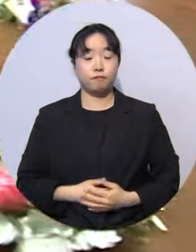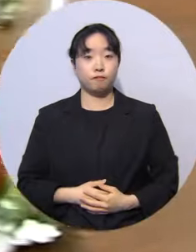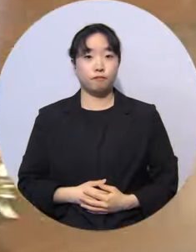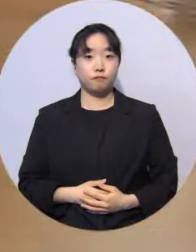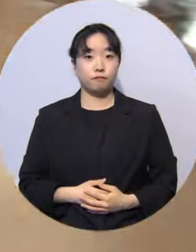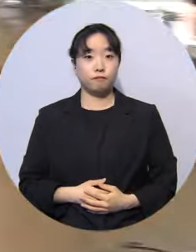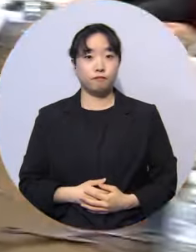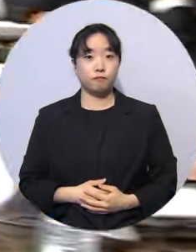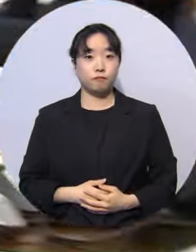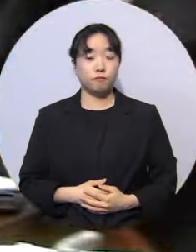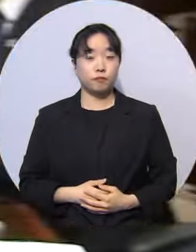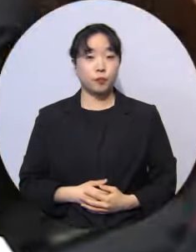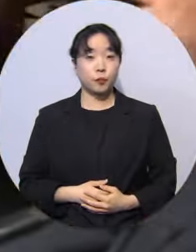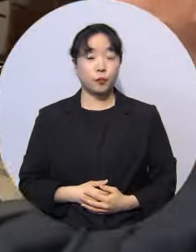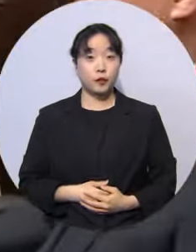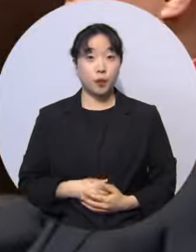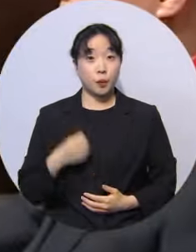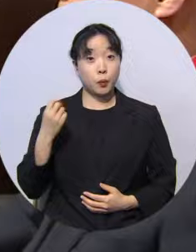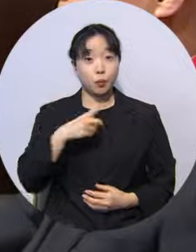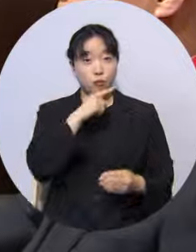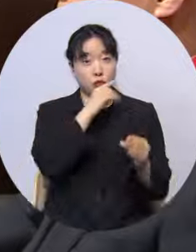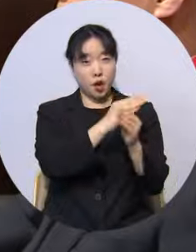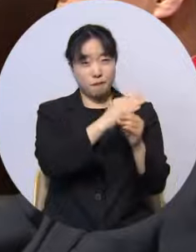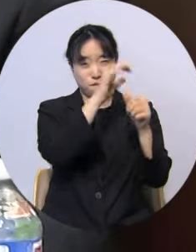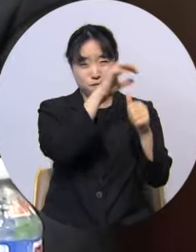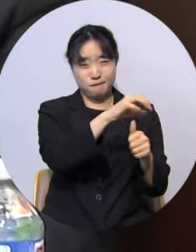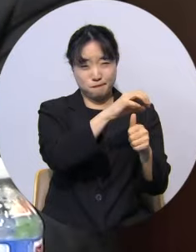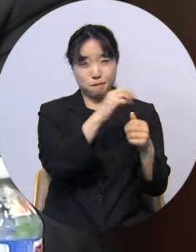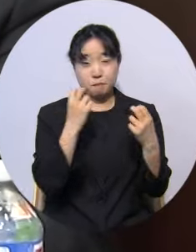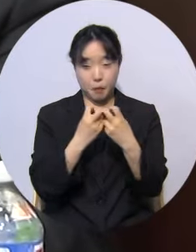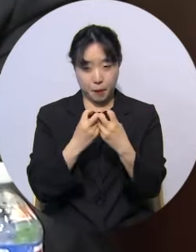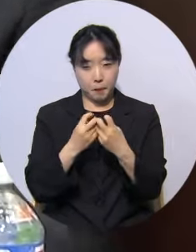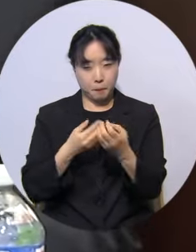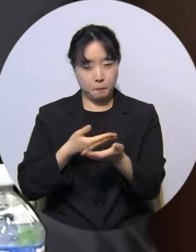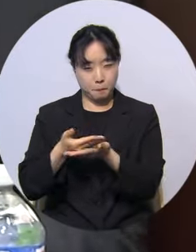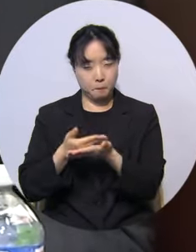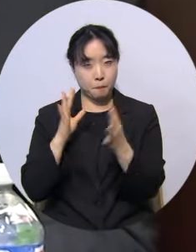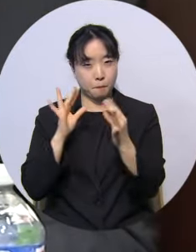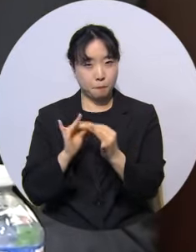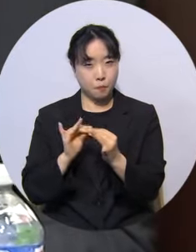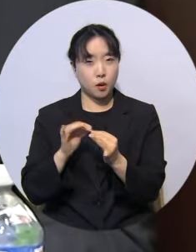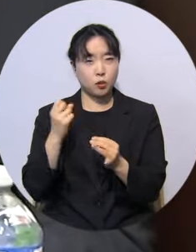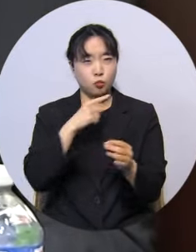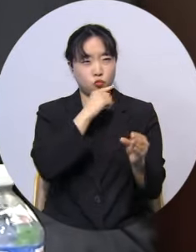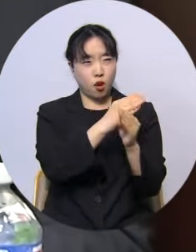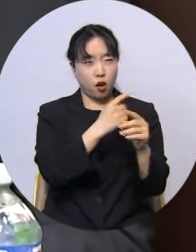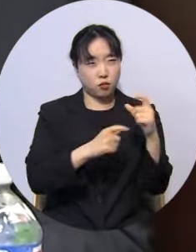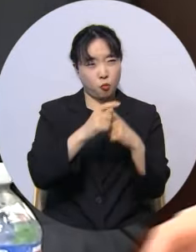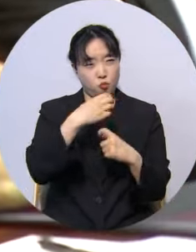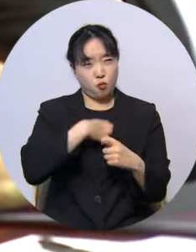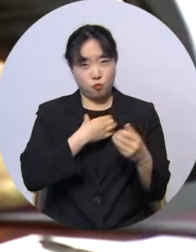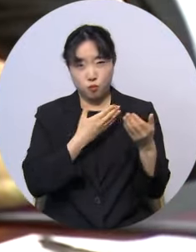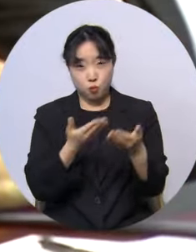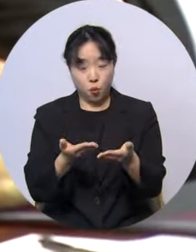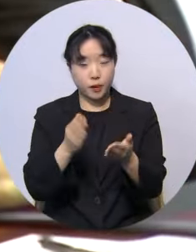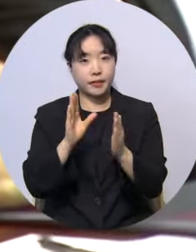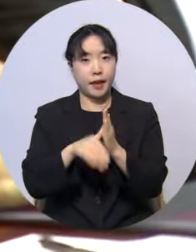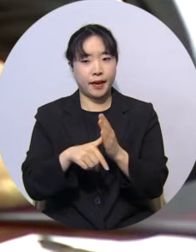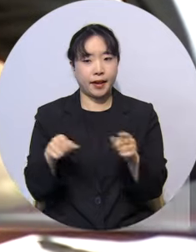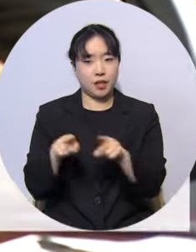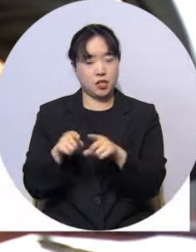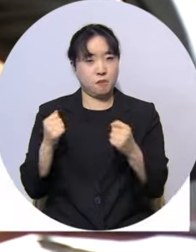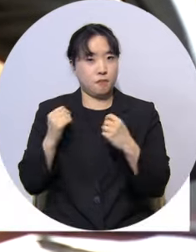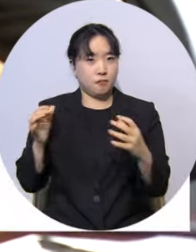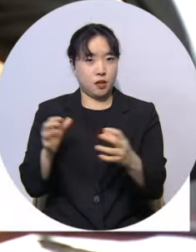양국은 대북 독자 제재 관련 공조 강화를 환영하고 북한의 추가 도발 시 공조 노력을 이어가기로 했습니다. 한미일